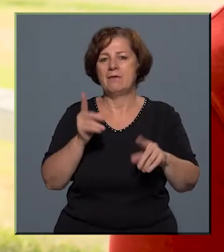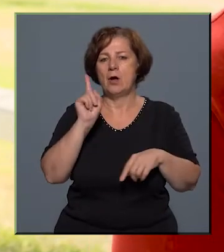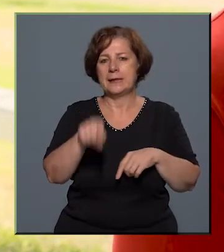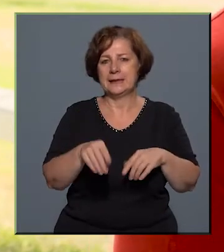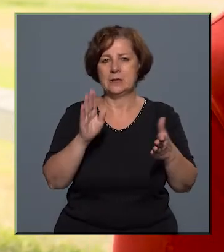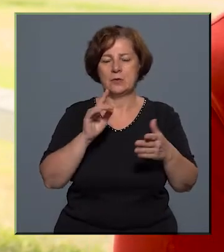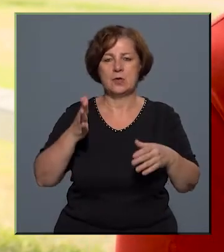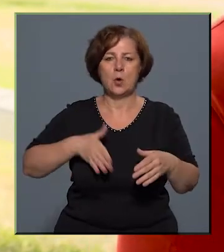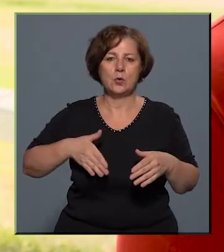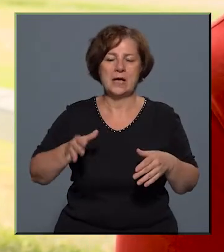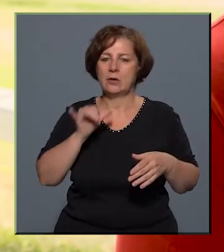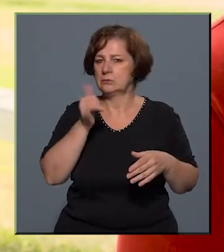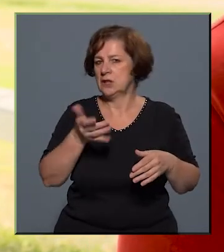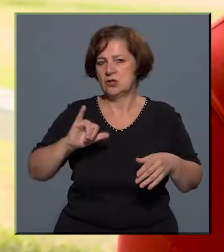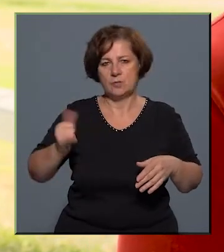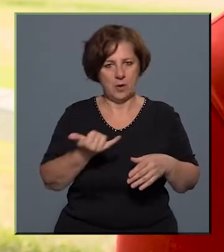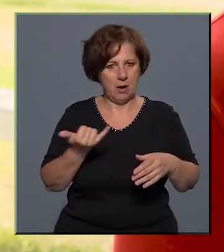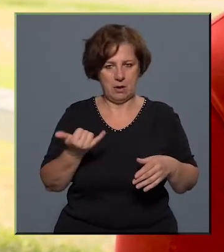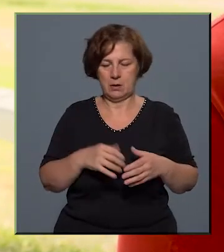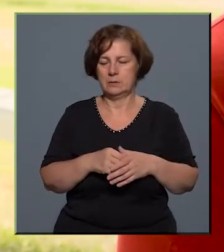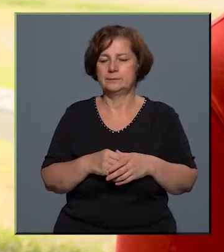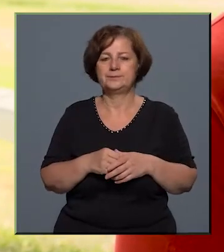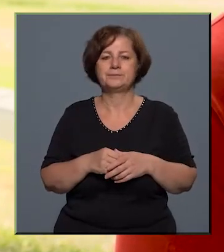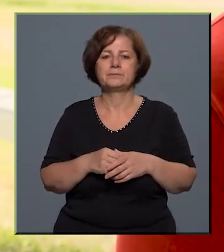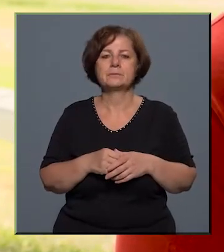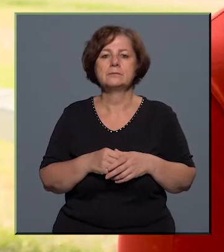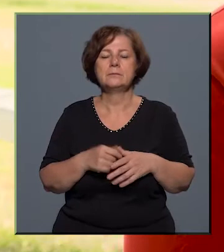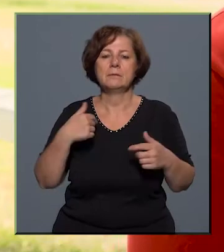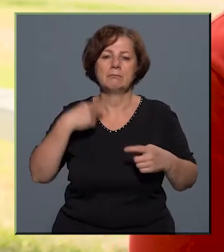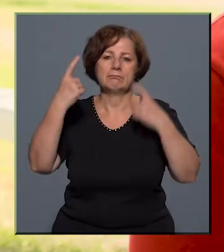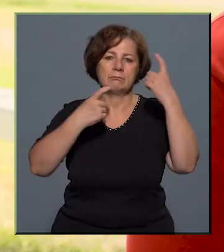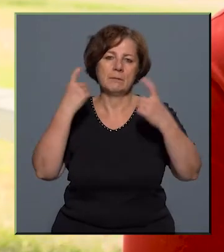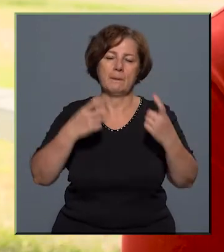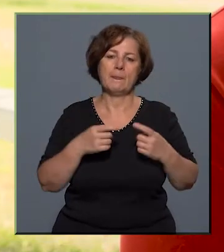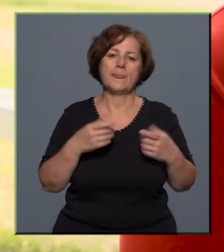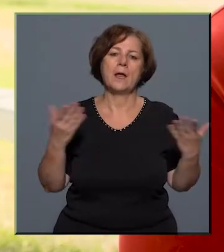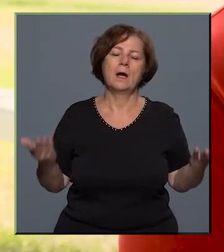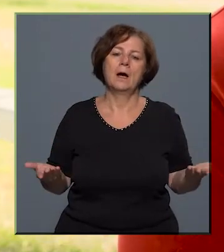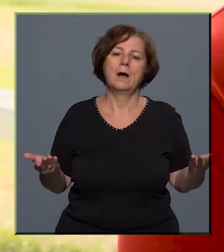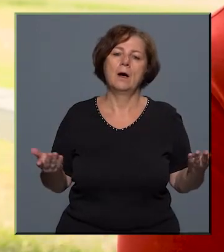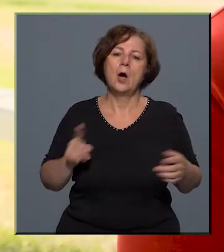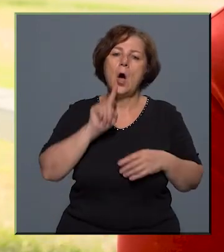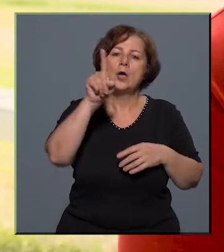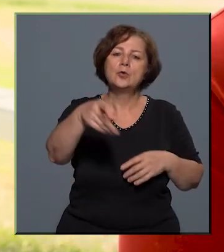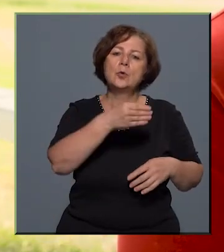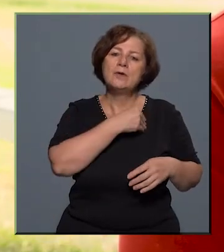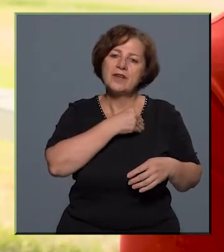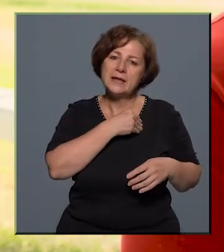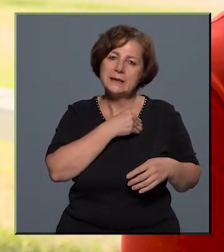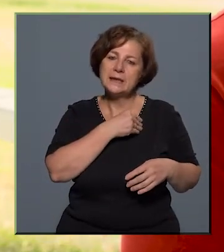rendelkező kutyának semmi, de semmi baja nem lesz az ég adta egy világon. Azt gondolom, hogy